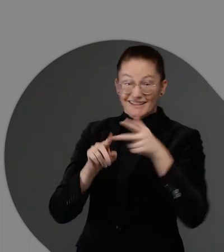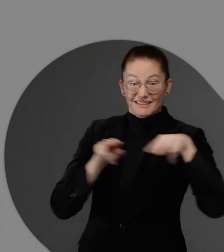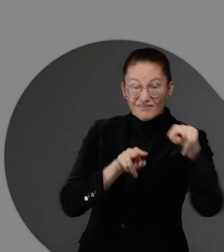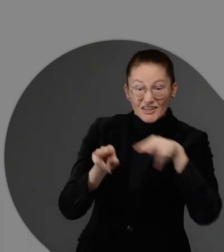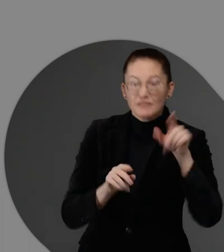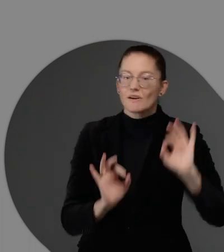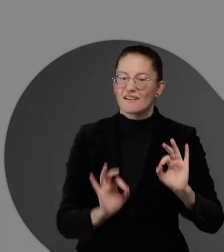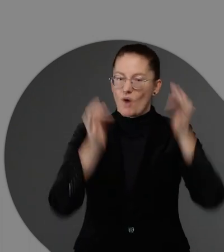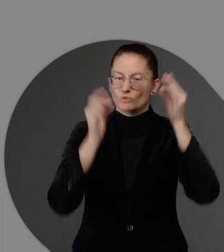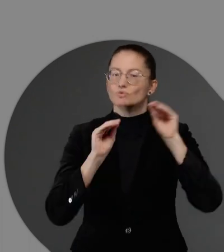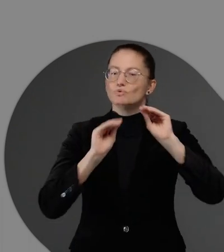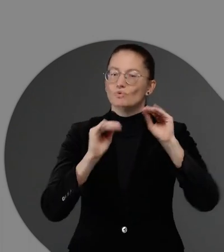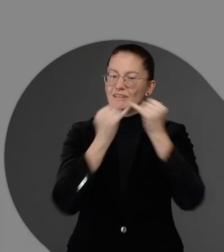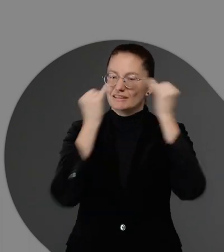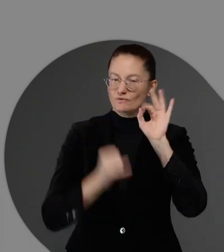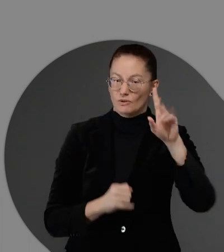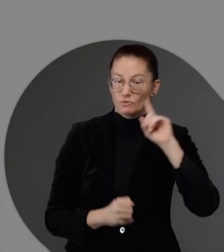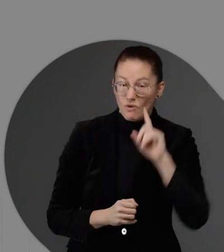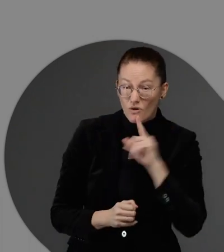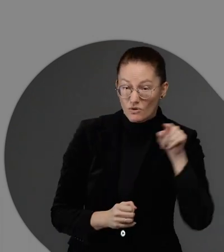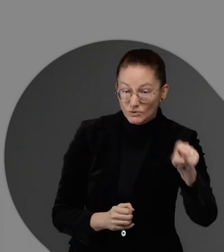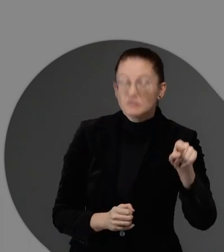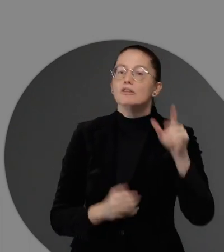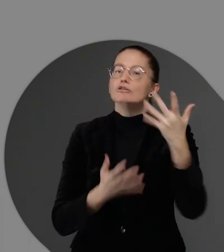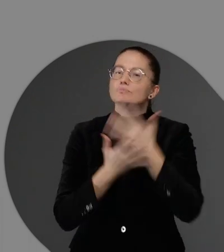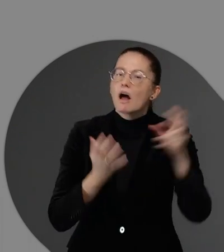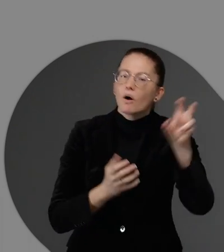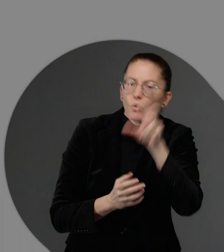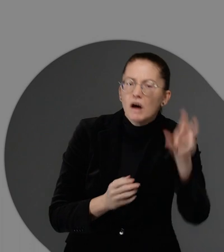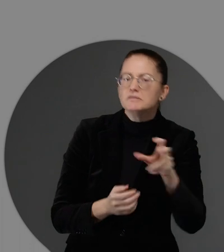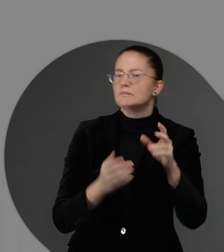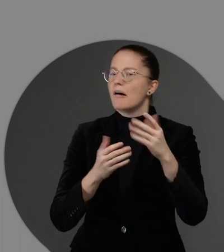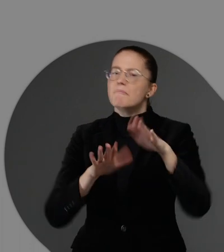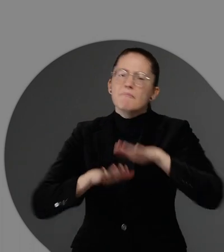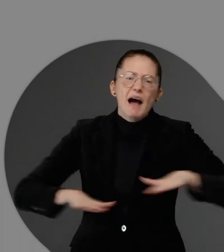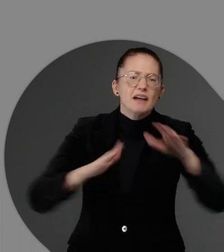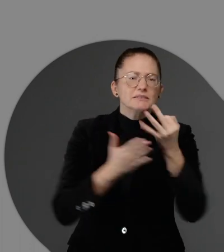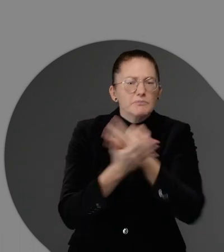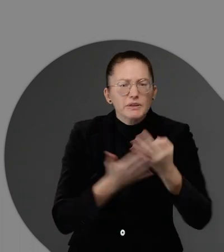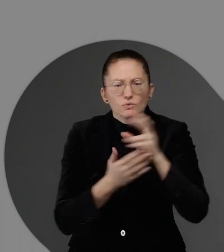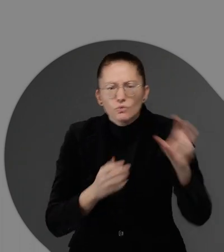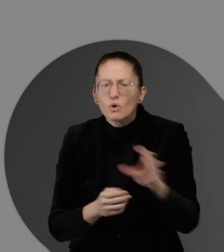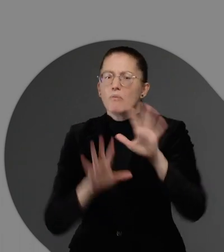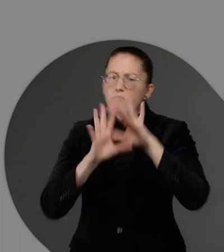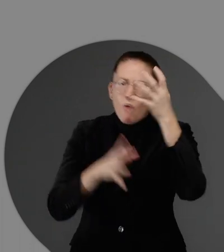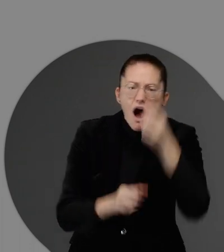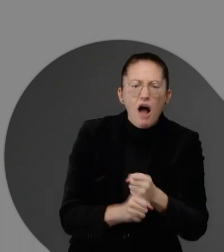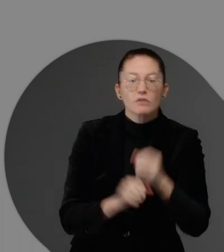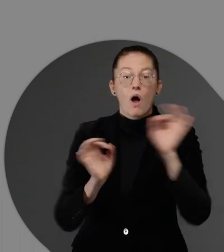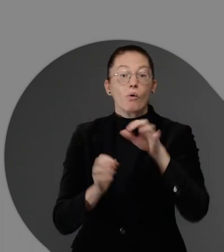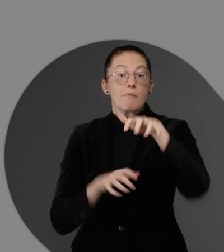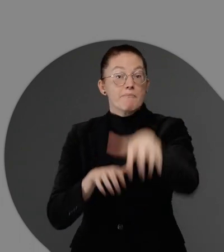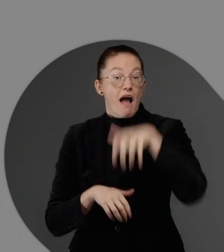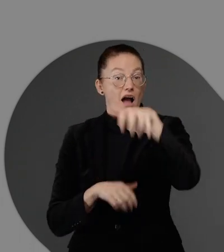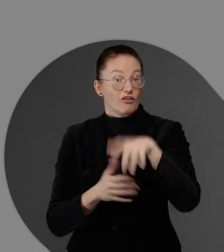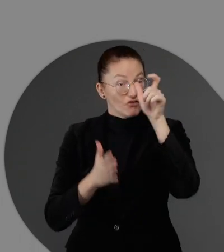wir Equalisend, ein Schulungsinstitut für Gehörlose. Man kann dort Sprachkurse und Basisbildungskurse machen, Buchhaltung lernen oder sogar